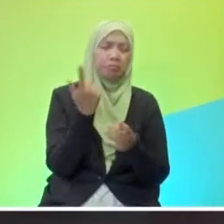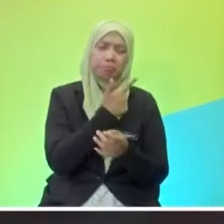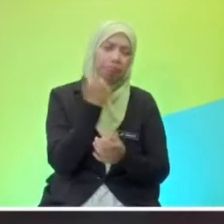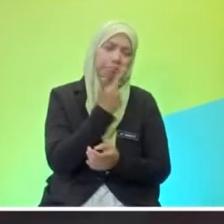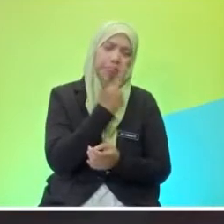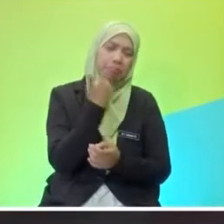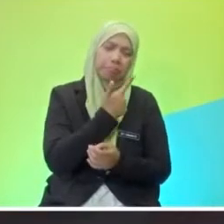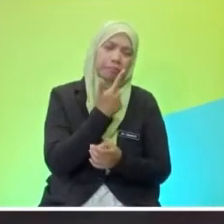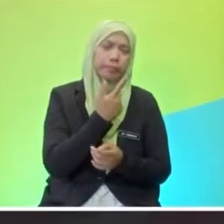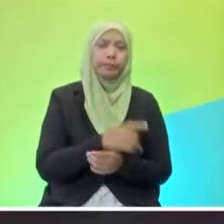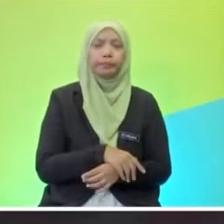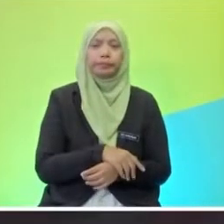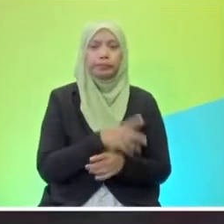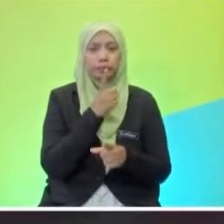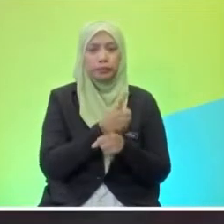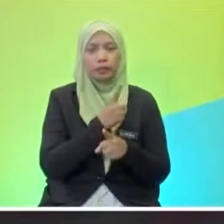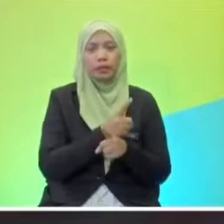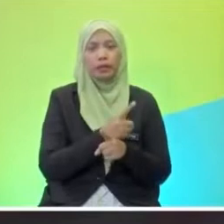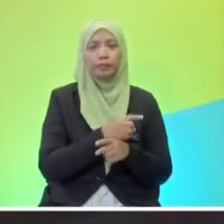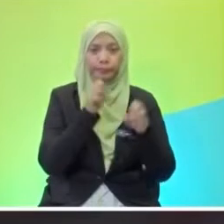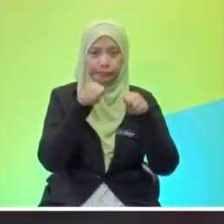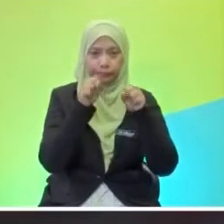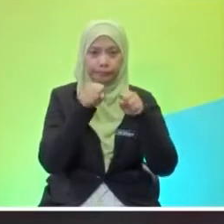Betul tak boleh anak-anak